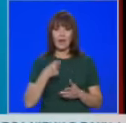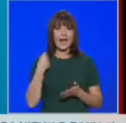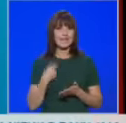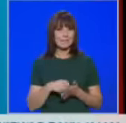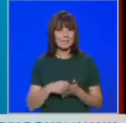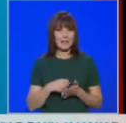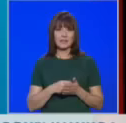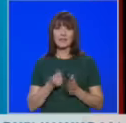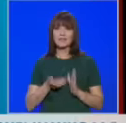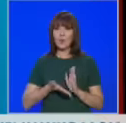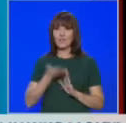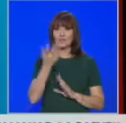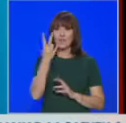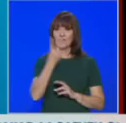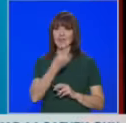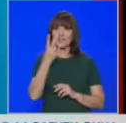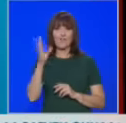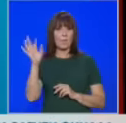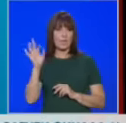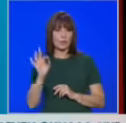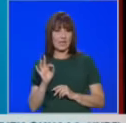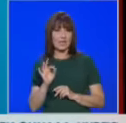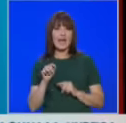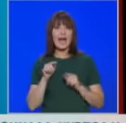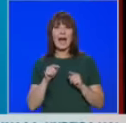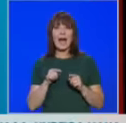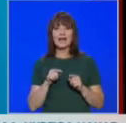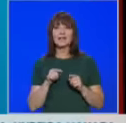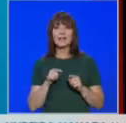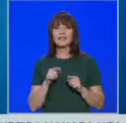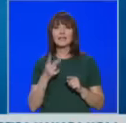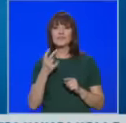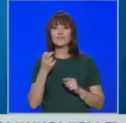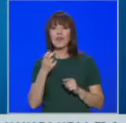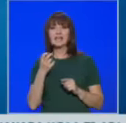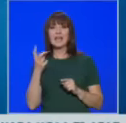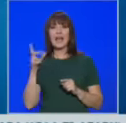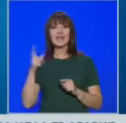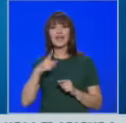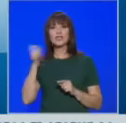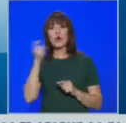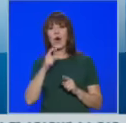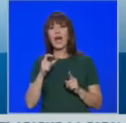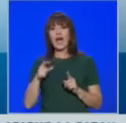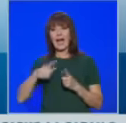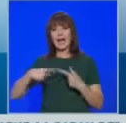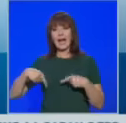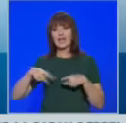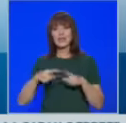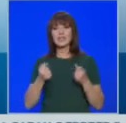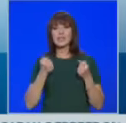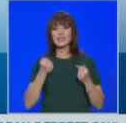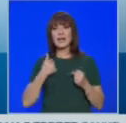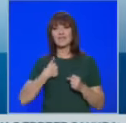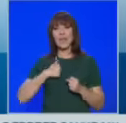в спешната помощ са увеличени с 22%, а тези в РЗИ с 20%. 1500 лева става заплатата на